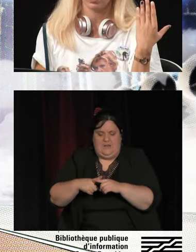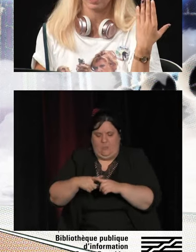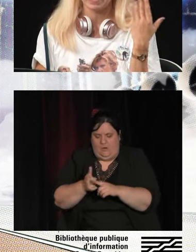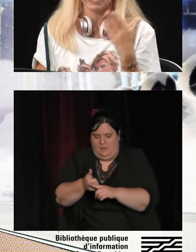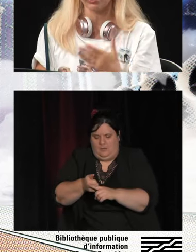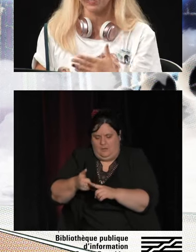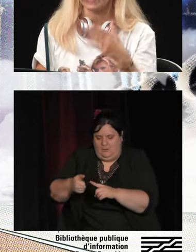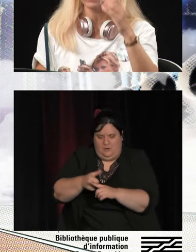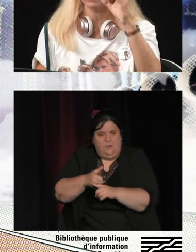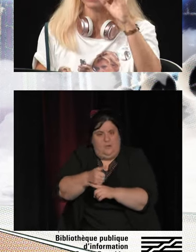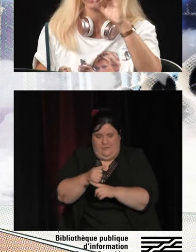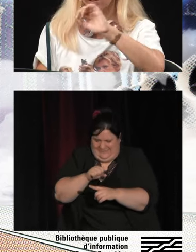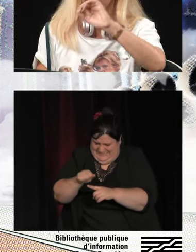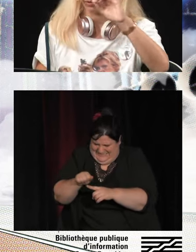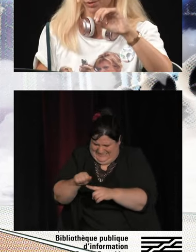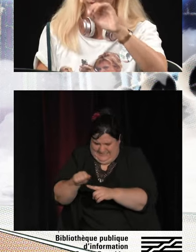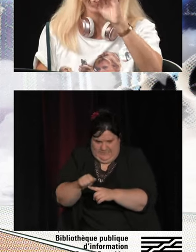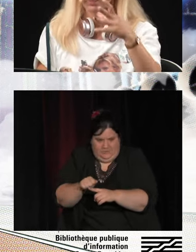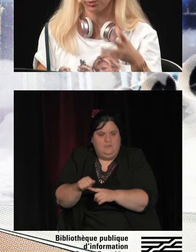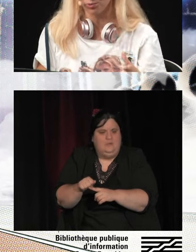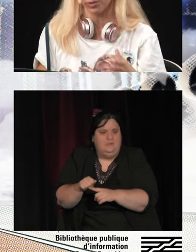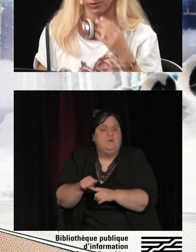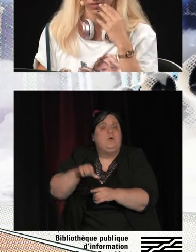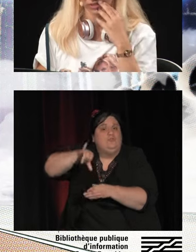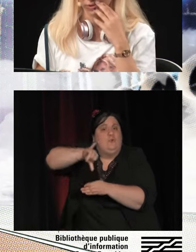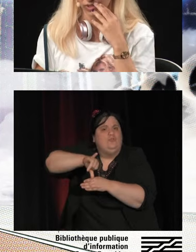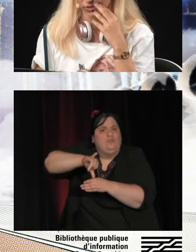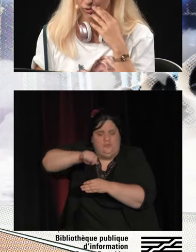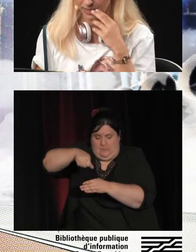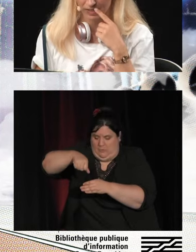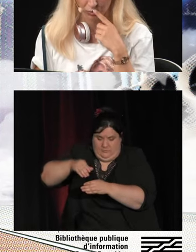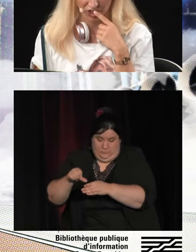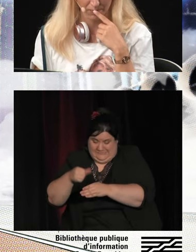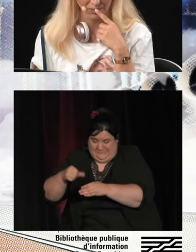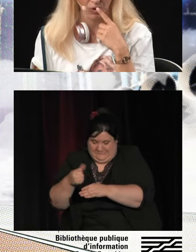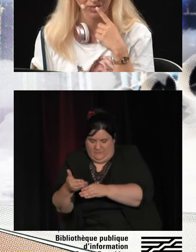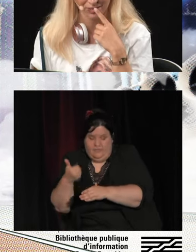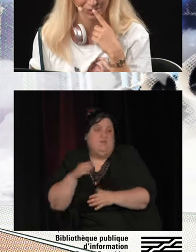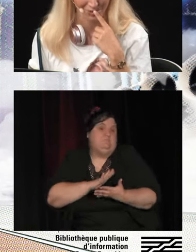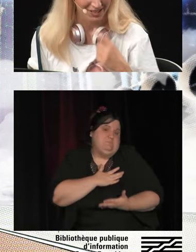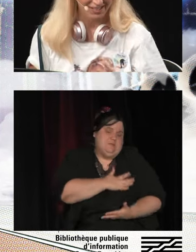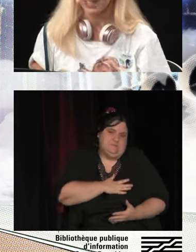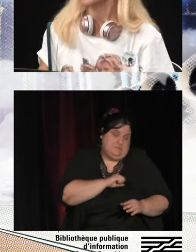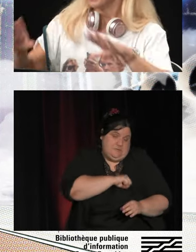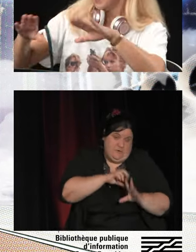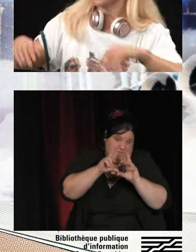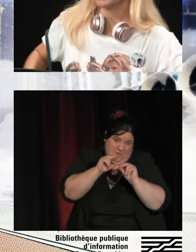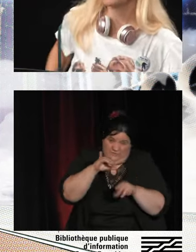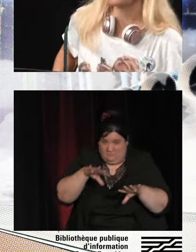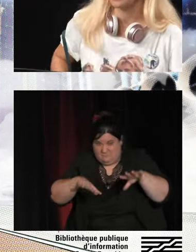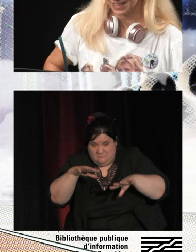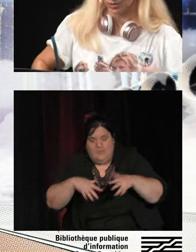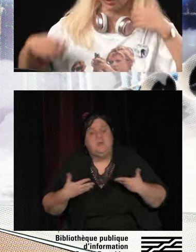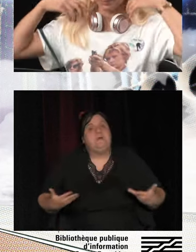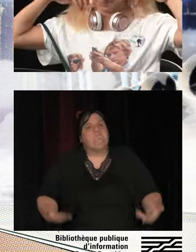pour annuler l'input du centre. Je suis désolée, je suis fatiguée, donc j'explique moins bien que...